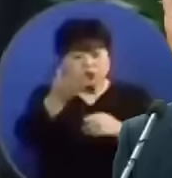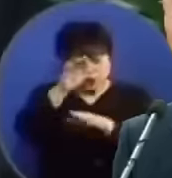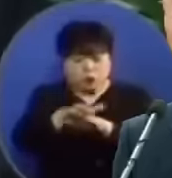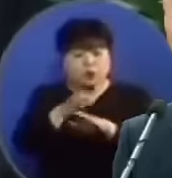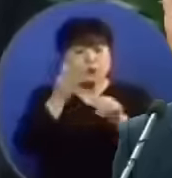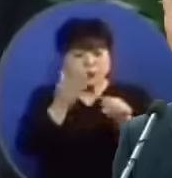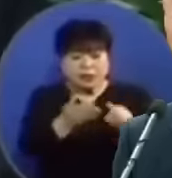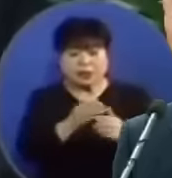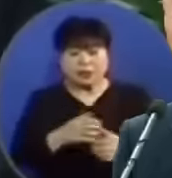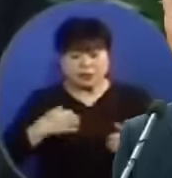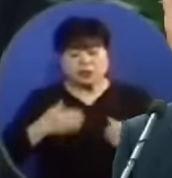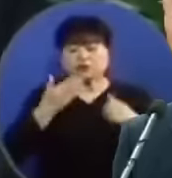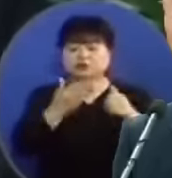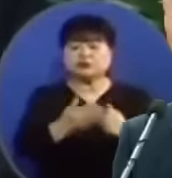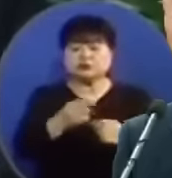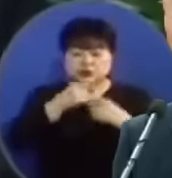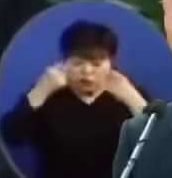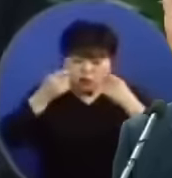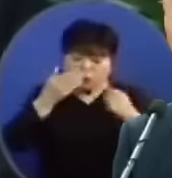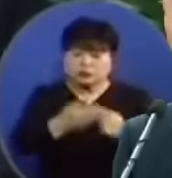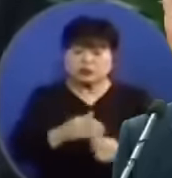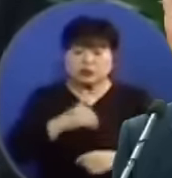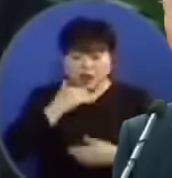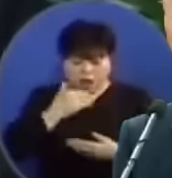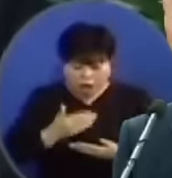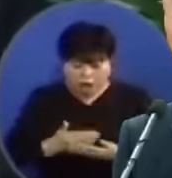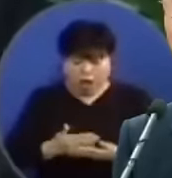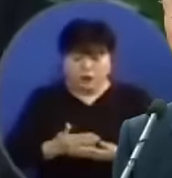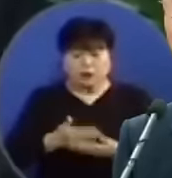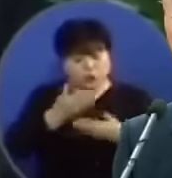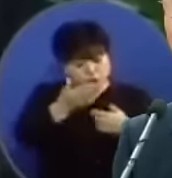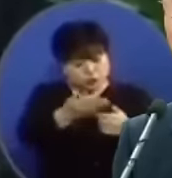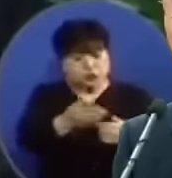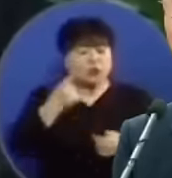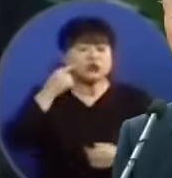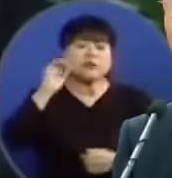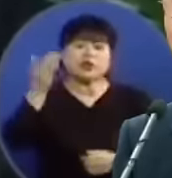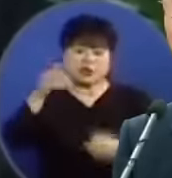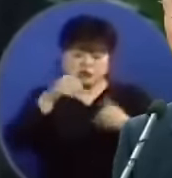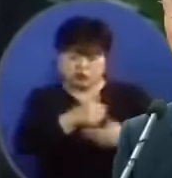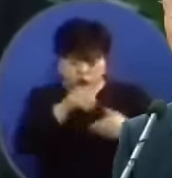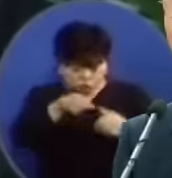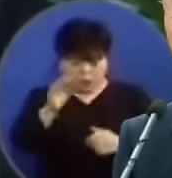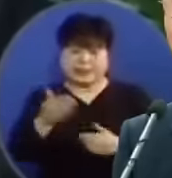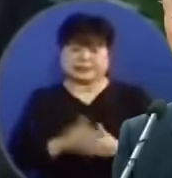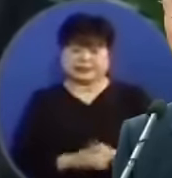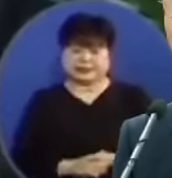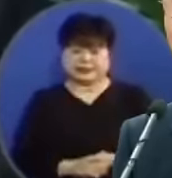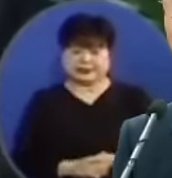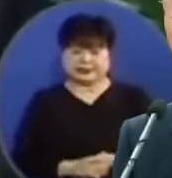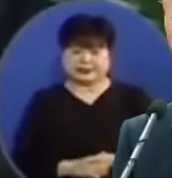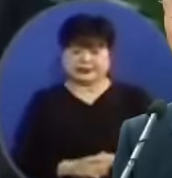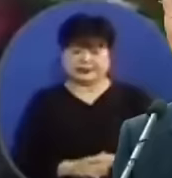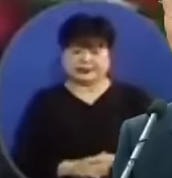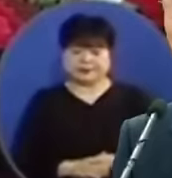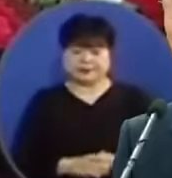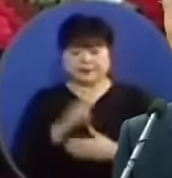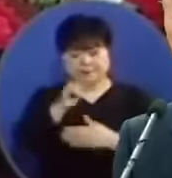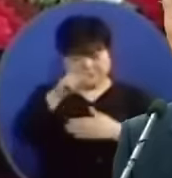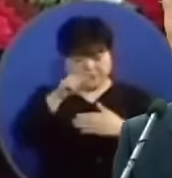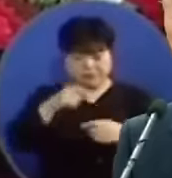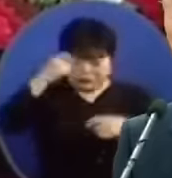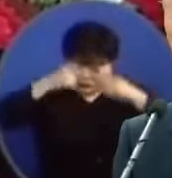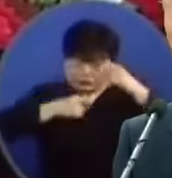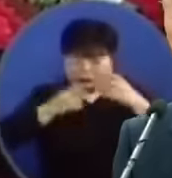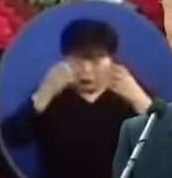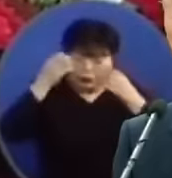성도들에게 기쁨과 즐거움과 감격과 감동을 주는 주의 종이 되어야 되는 것입니다. 마음에